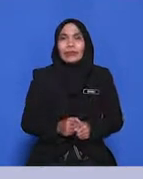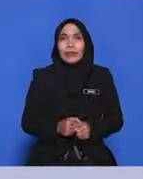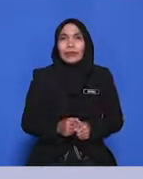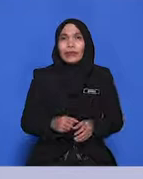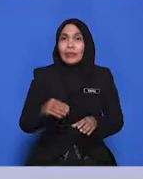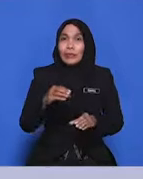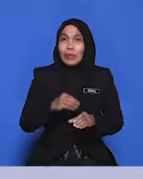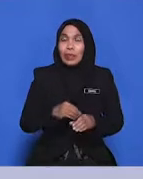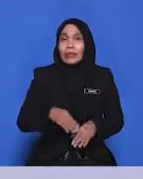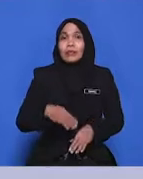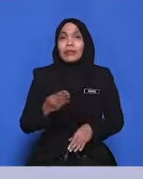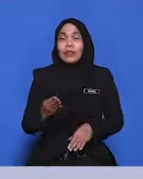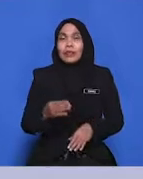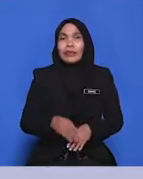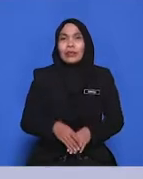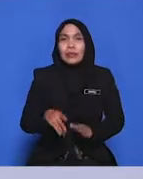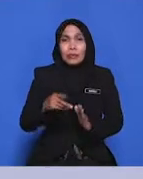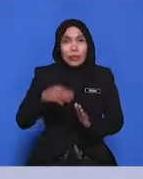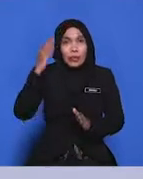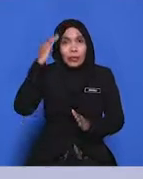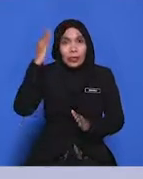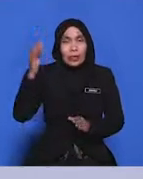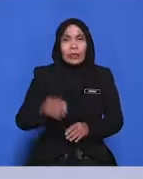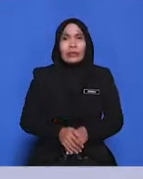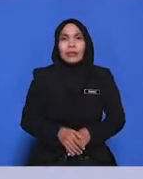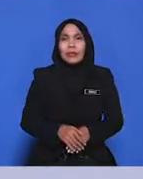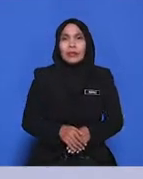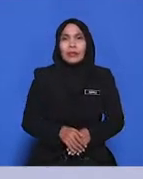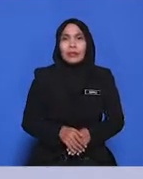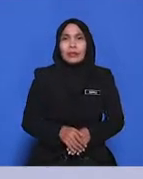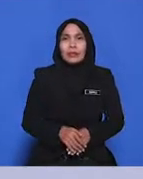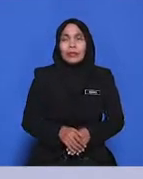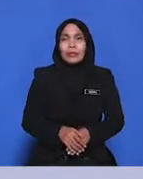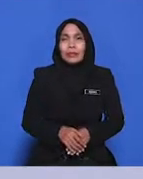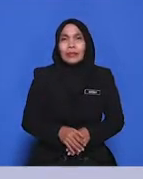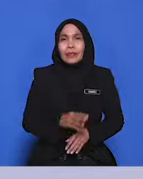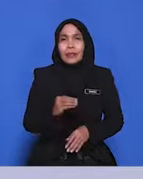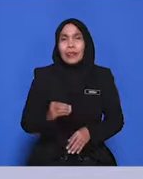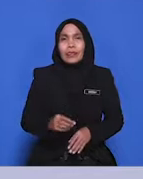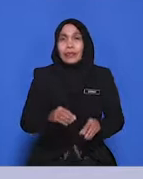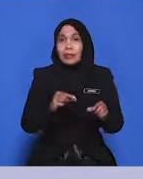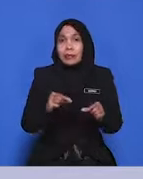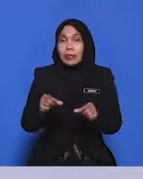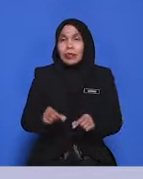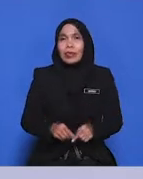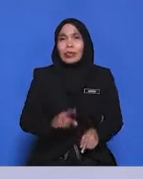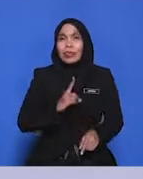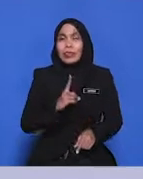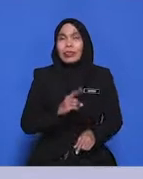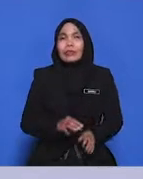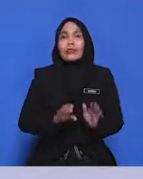nyamuk sekalipun, nescaya kamu akan dapat memekakkan telinga Inggeris dengan suara